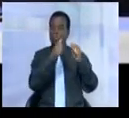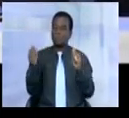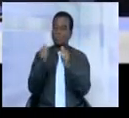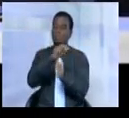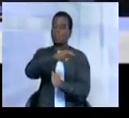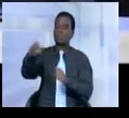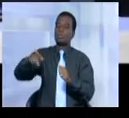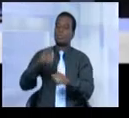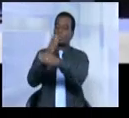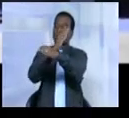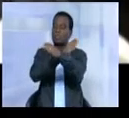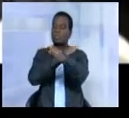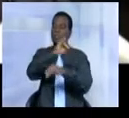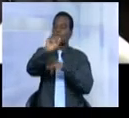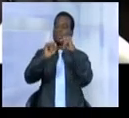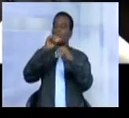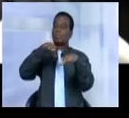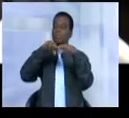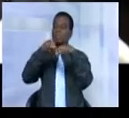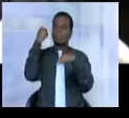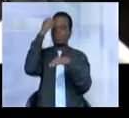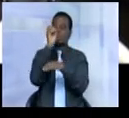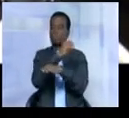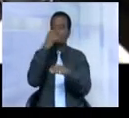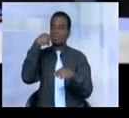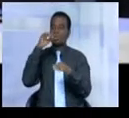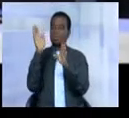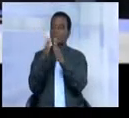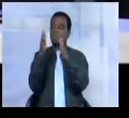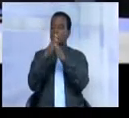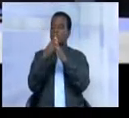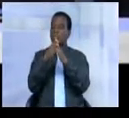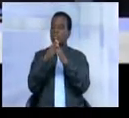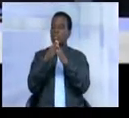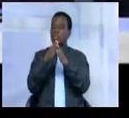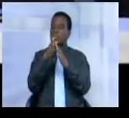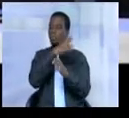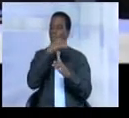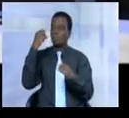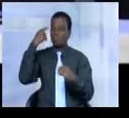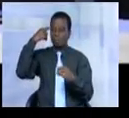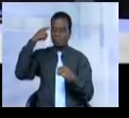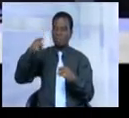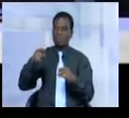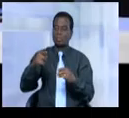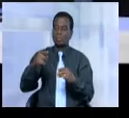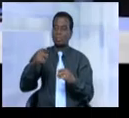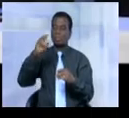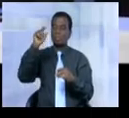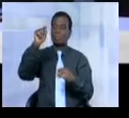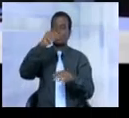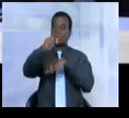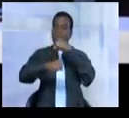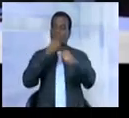les avancées de l'intégration de l'Afrique de l'Ouest. Je félicite de tout mon cœur le chemin que vous avez parcouru depuis 20 ans.